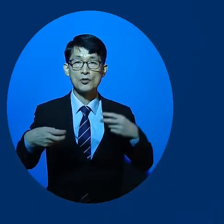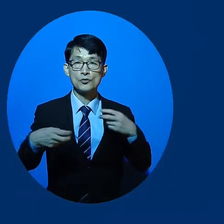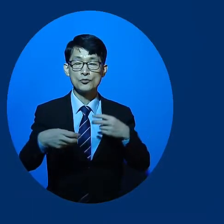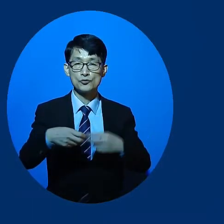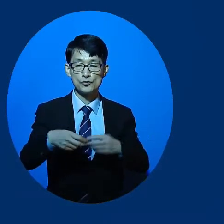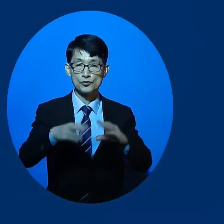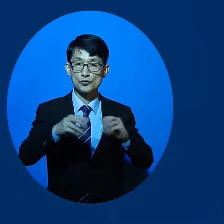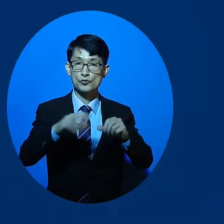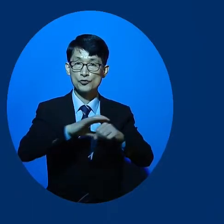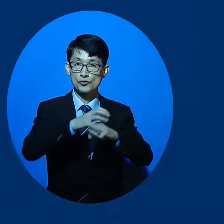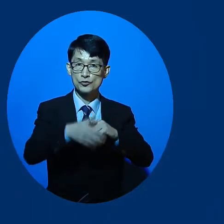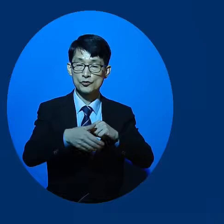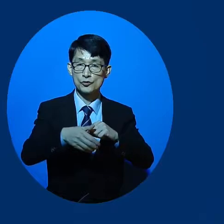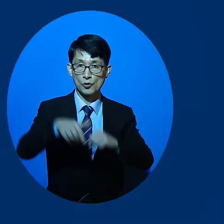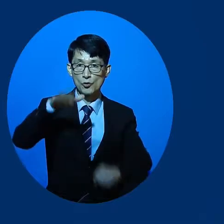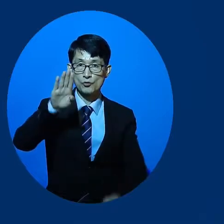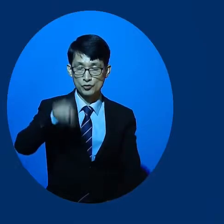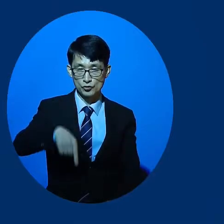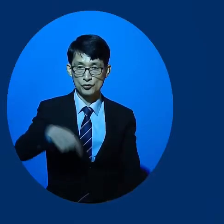국토해양부하고 그다음